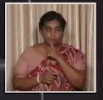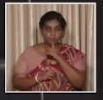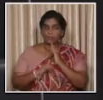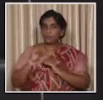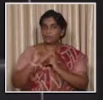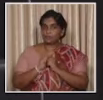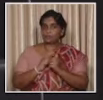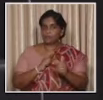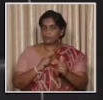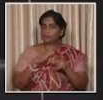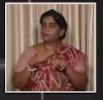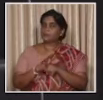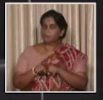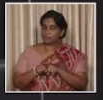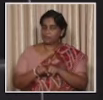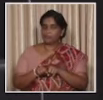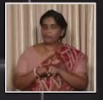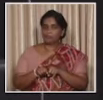ක්‍රම පවා